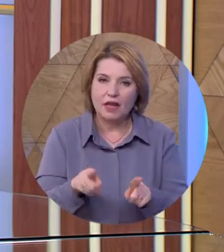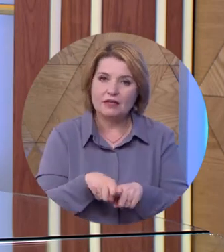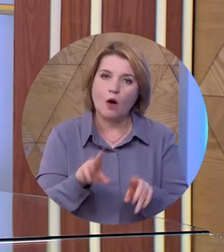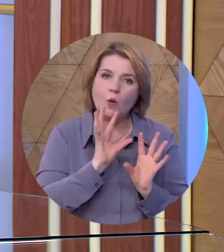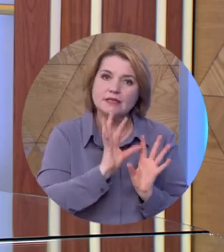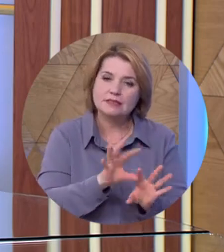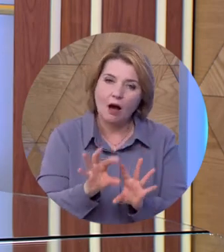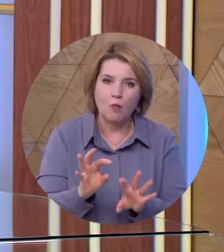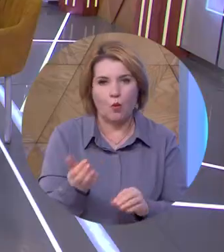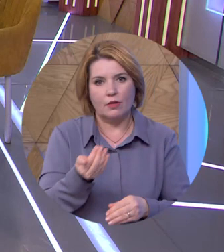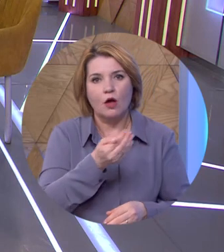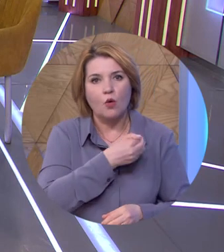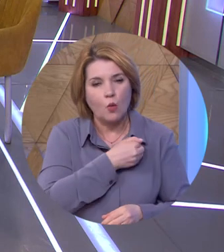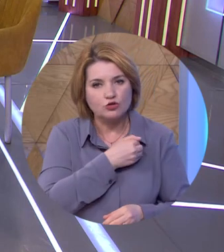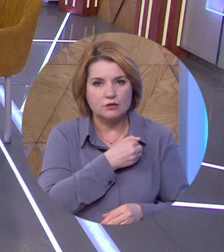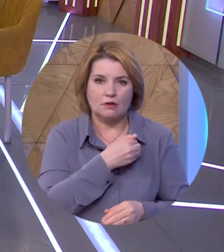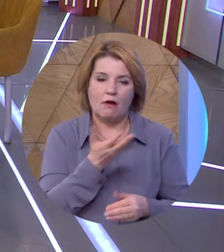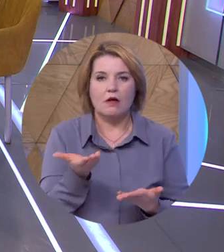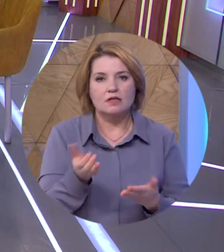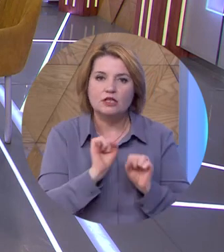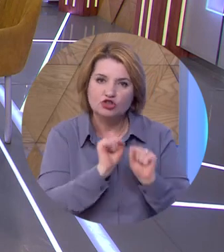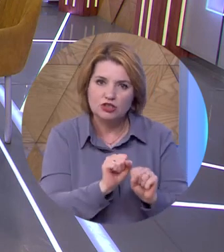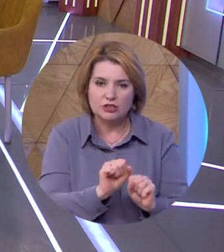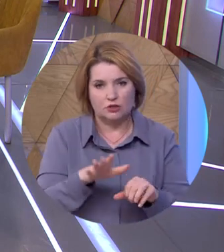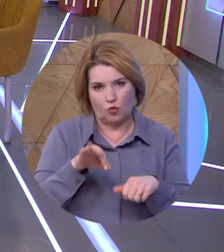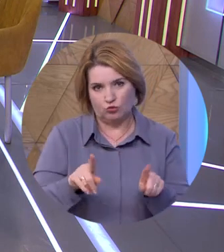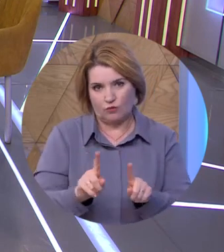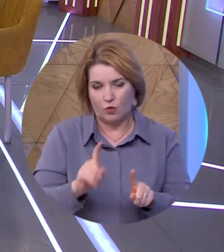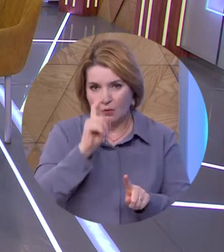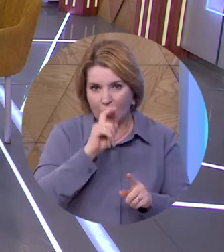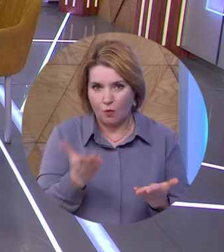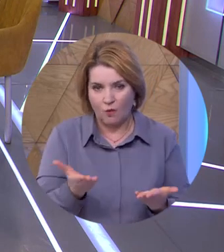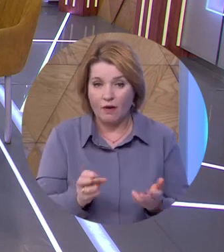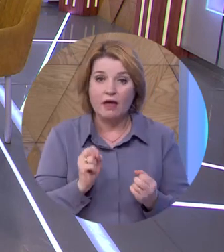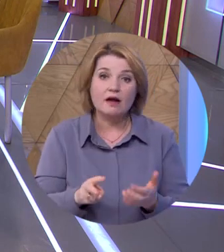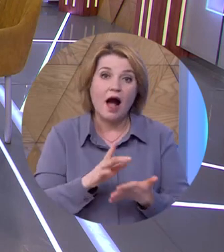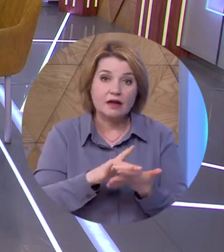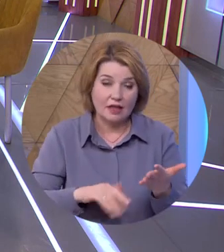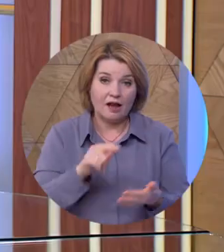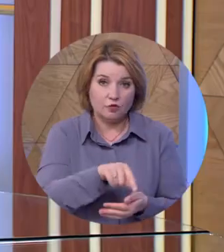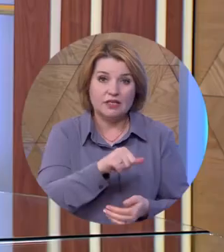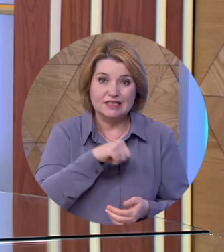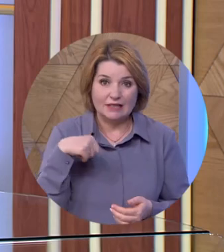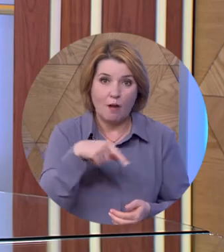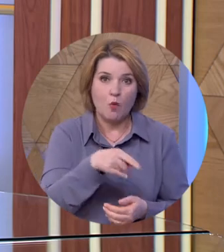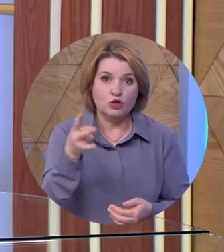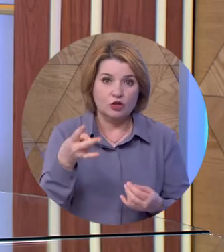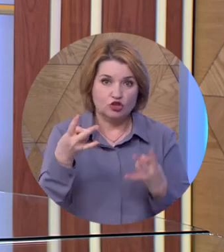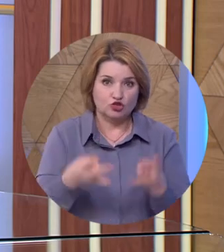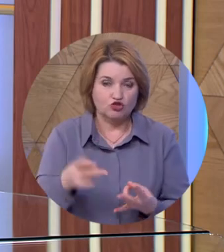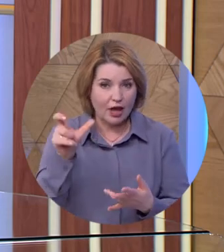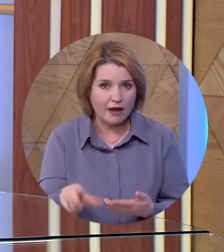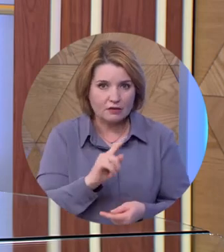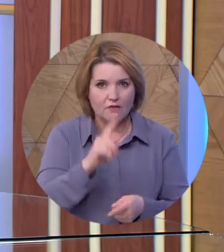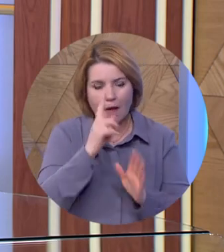желание проконтролировать с целью защитить от чего-то и так далее. Как вот самой жертве понять, что она жертва и что она